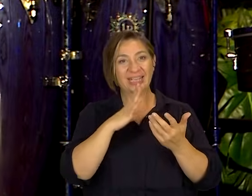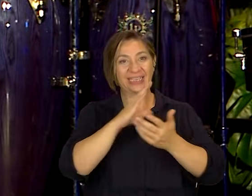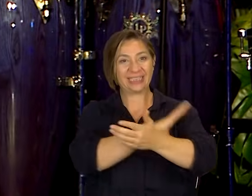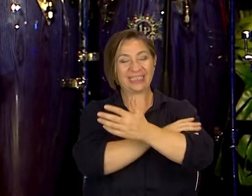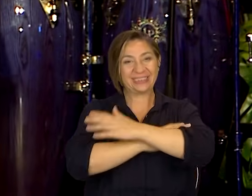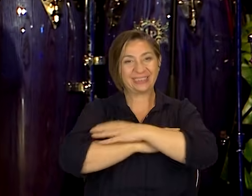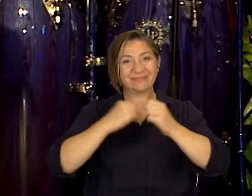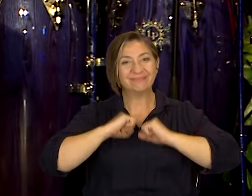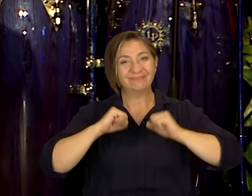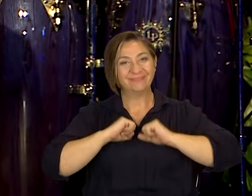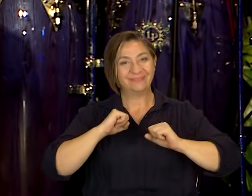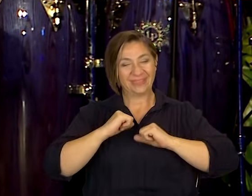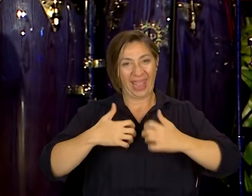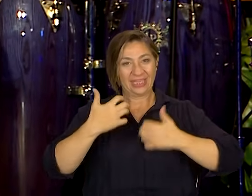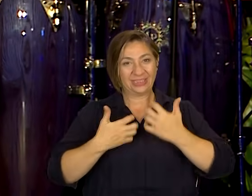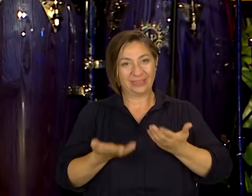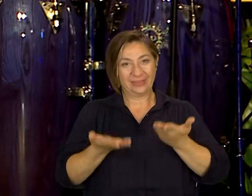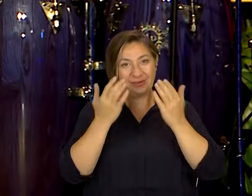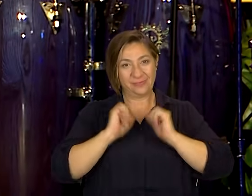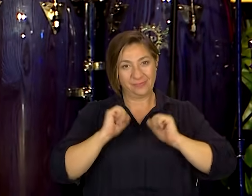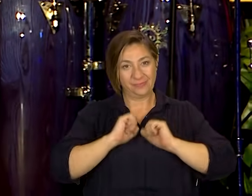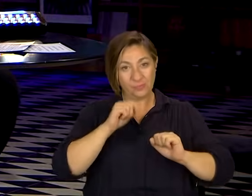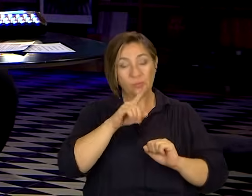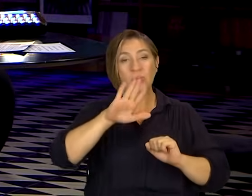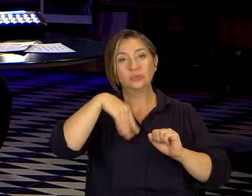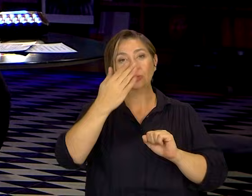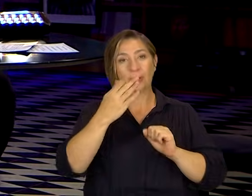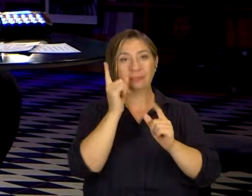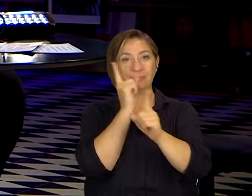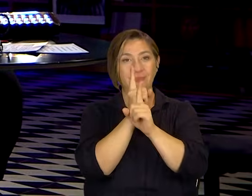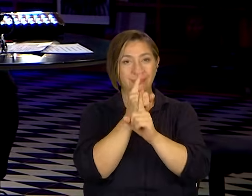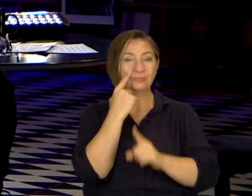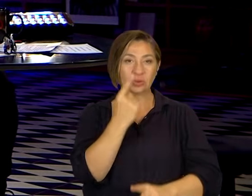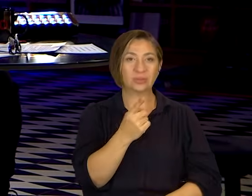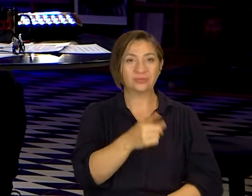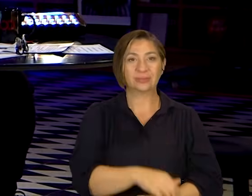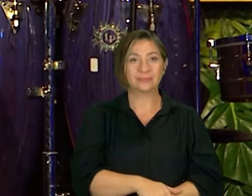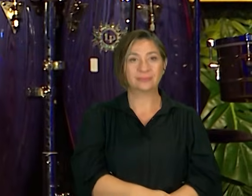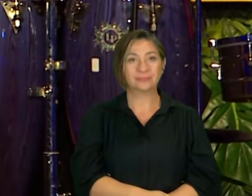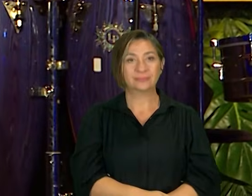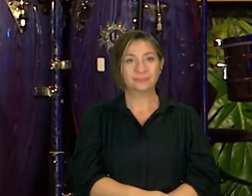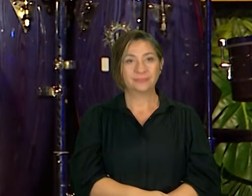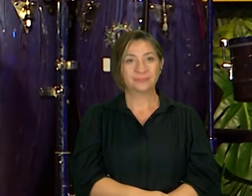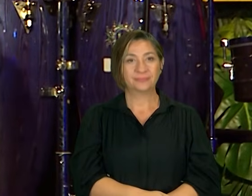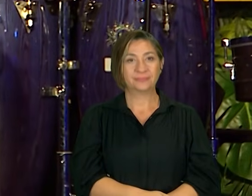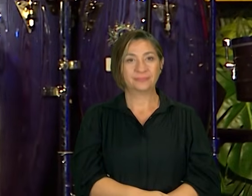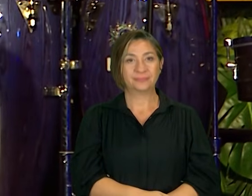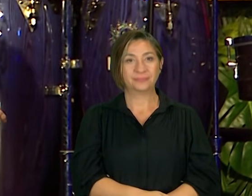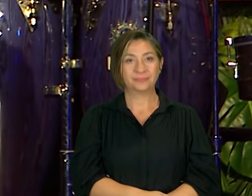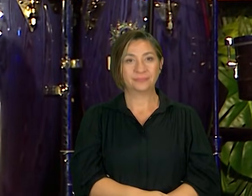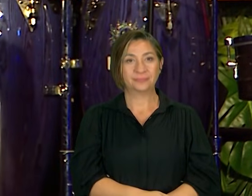kasları kuvvetlendirmek için, tamam, enerjiyi artırmak için bir hazırım. Çalışma. Ondan sonra da birebir bir program gösterecekler. Çok güzel efendim.